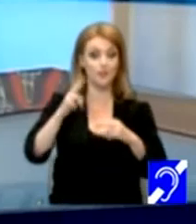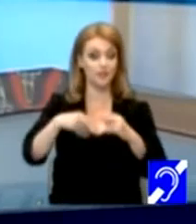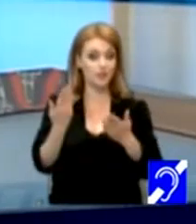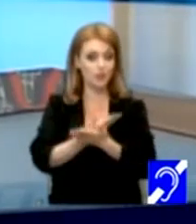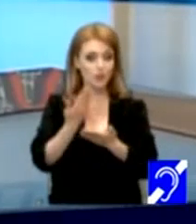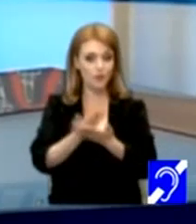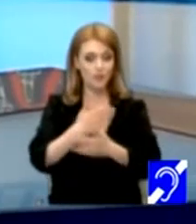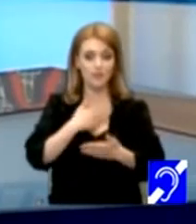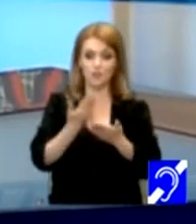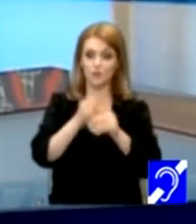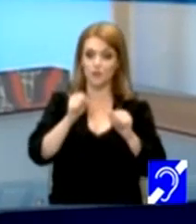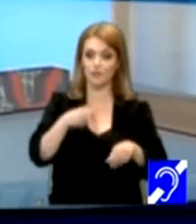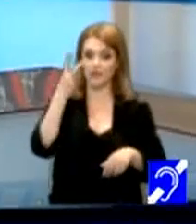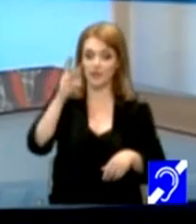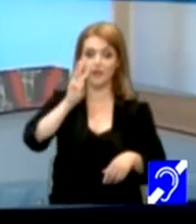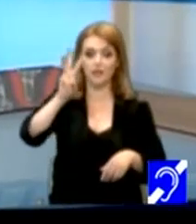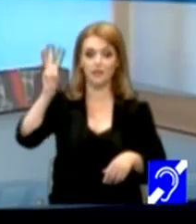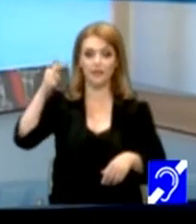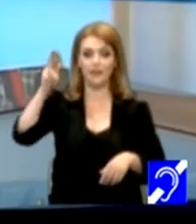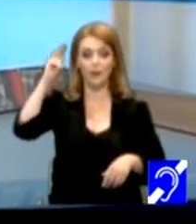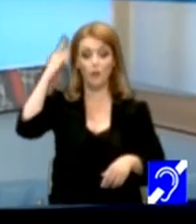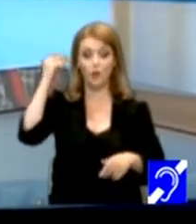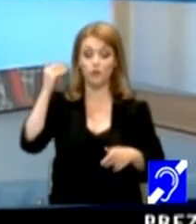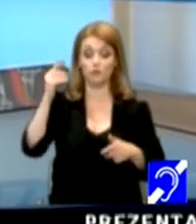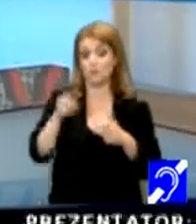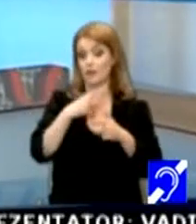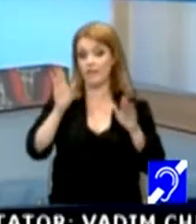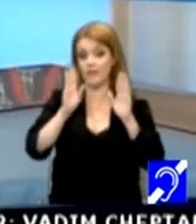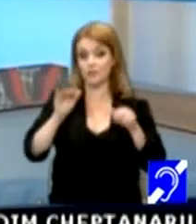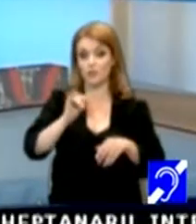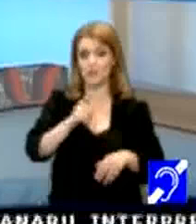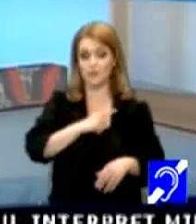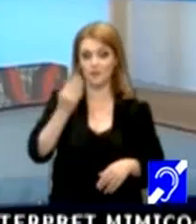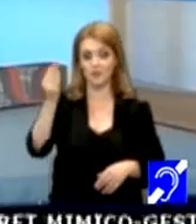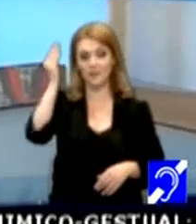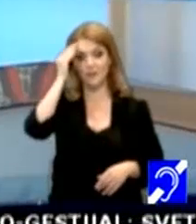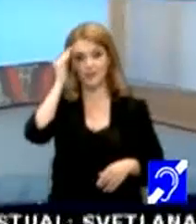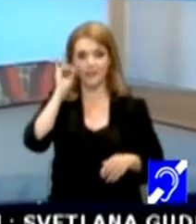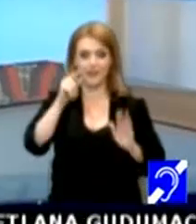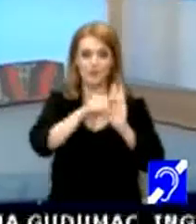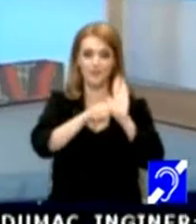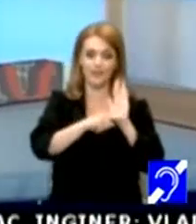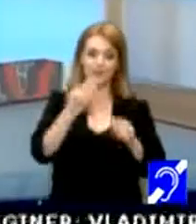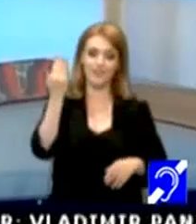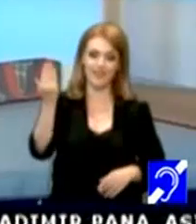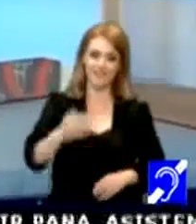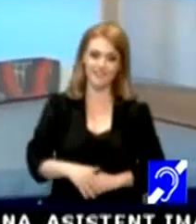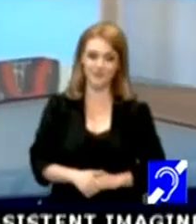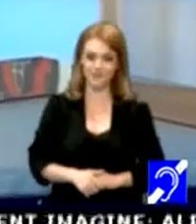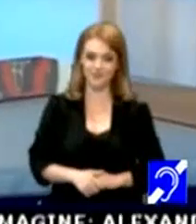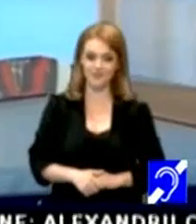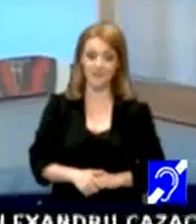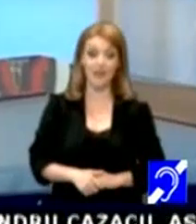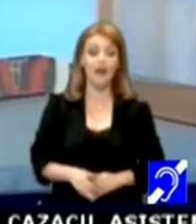Telejurnalul a ajuns la final. Știrile noastre le găsiți pe tvrmoldova.md sau pe pagina de Facebook, unde așteptăm opiniile și comentariile